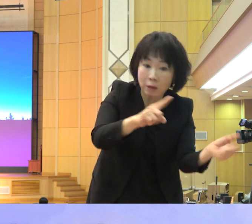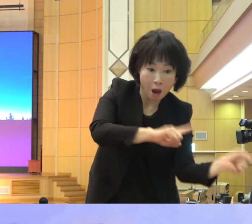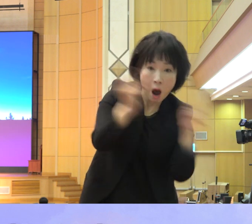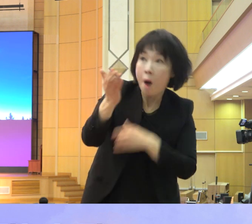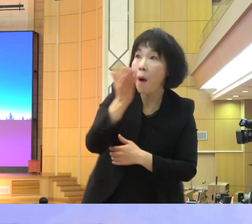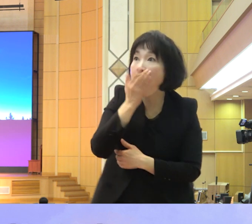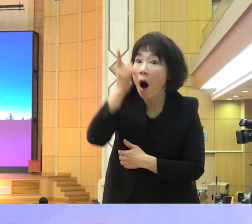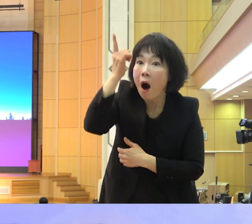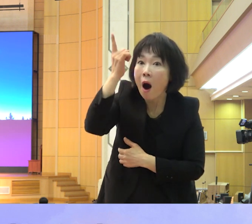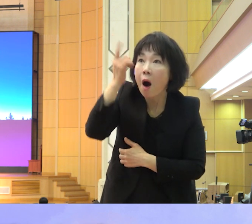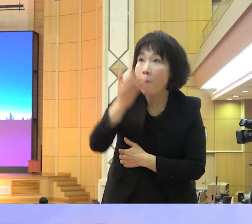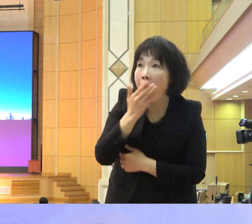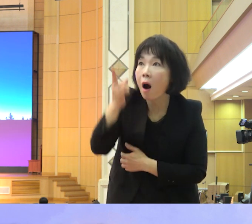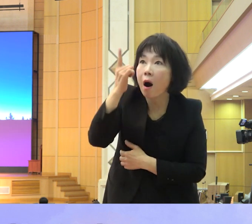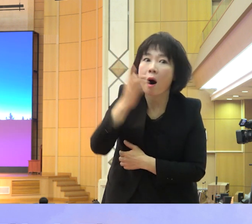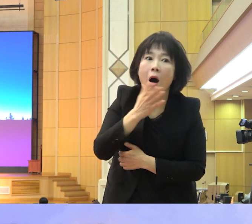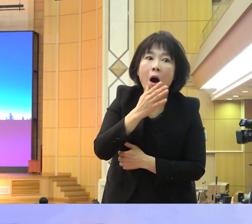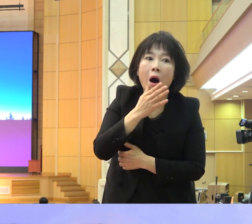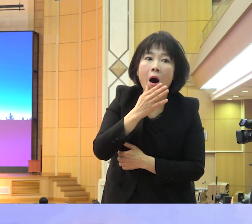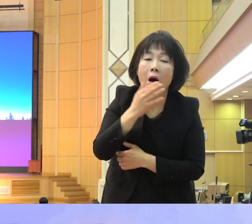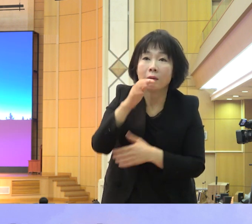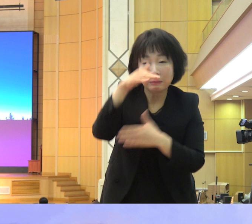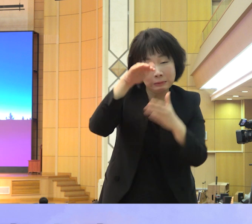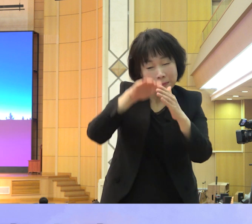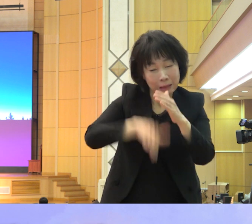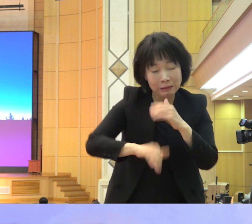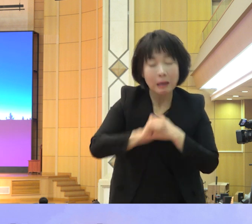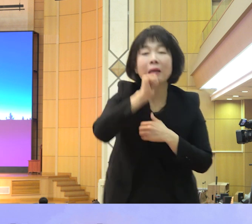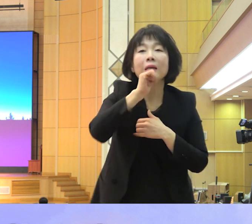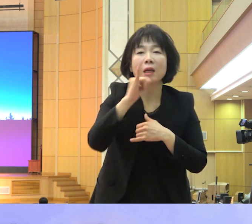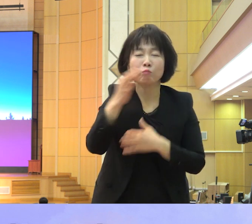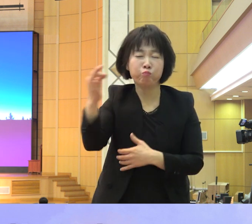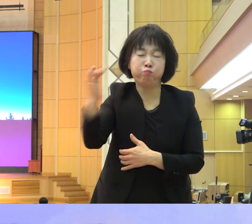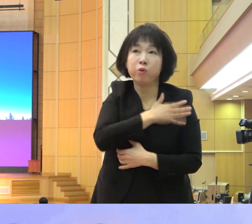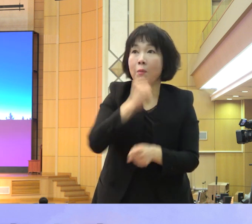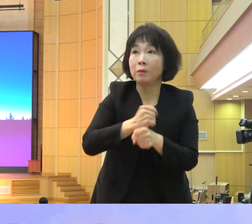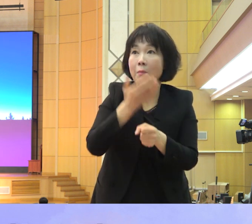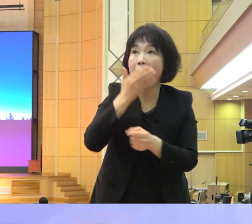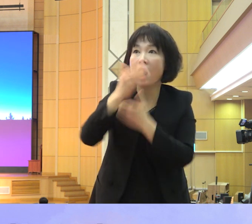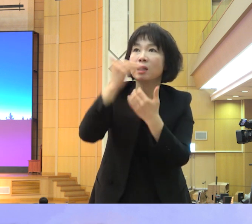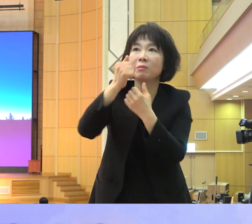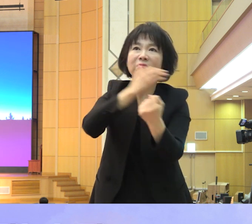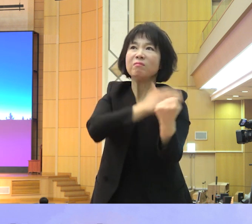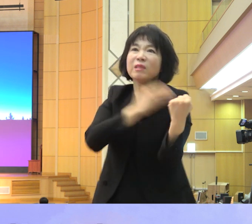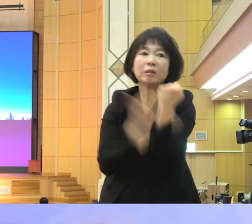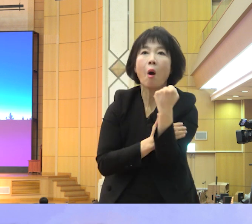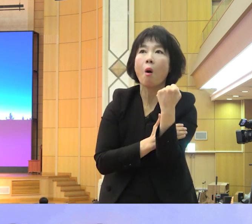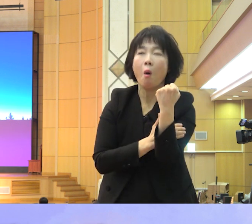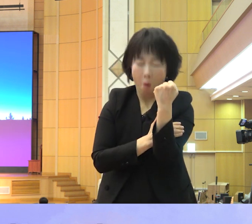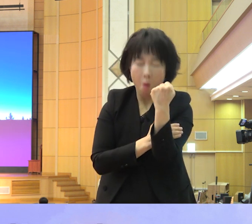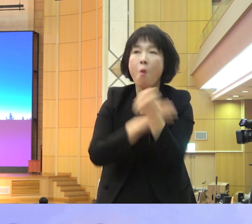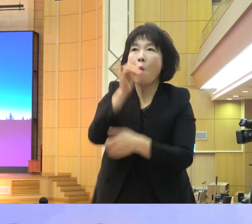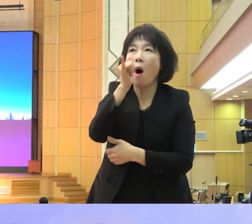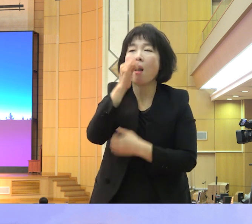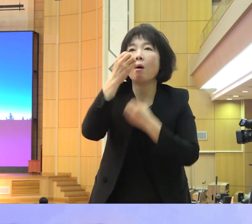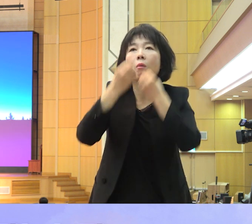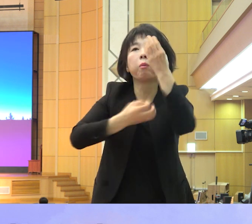낮은 자도 높이시고 가난한 사람을 부욕케 하시는 능력의 하나님이라고 고백하고 있는